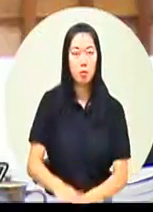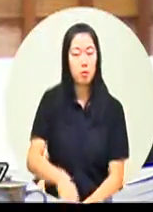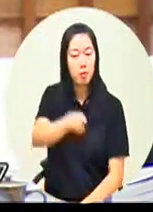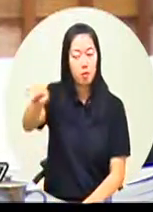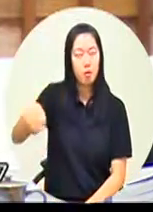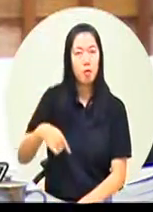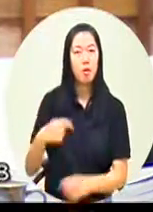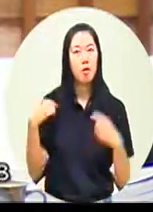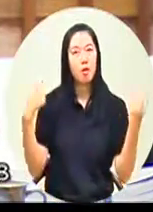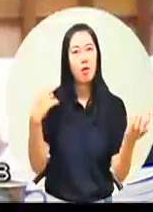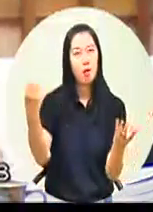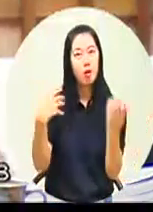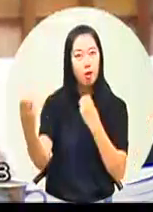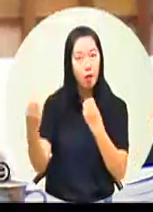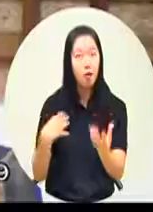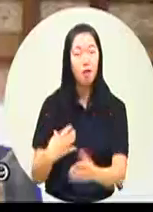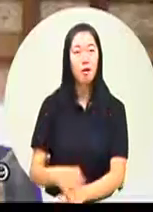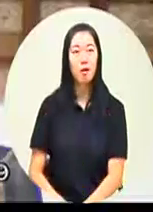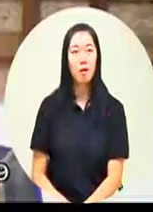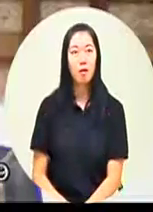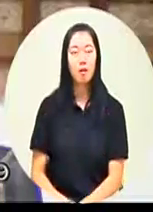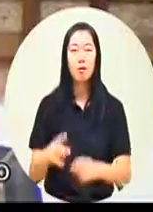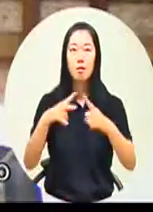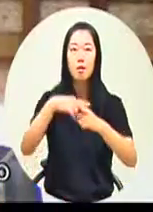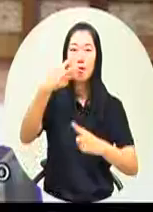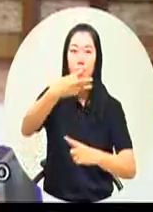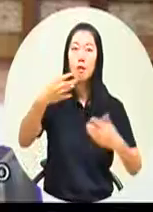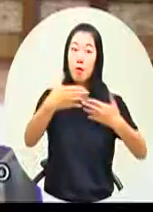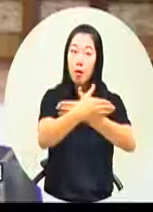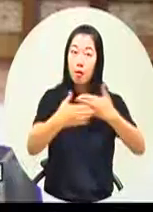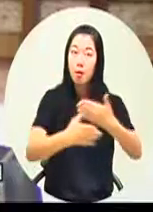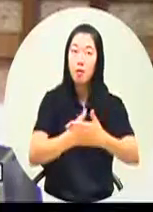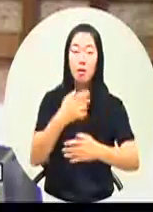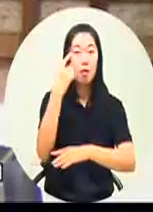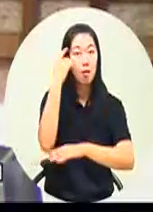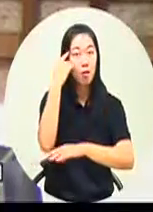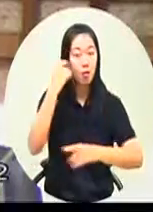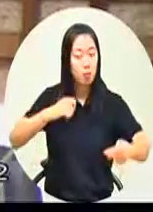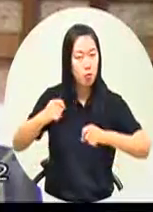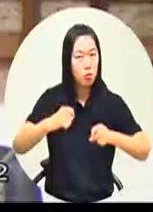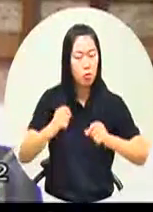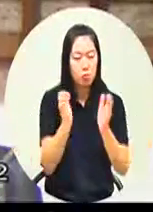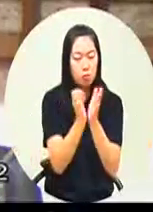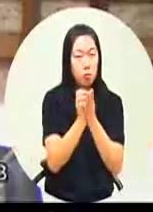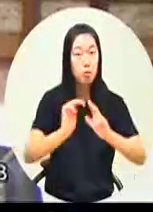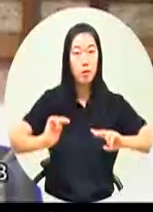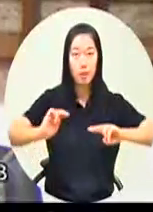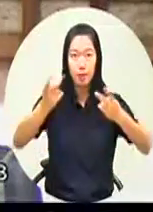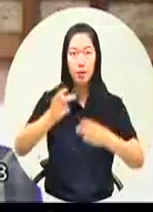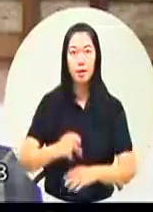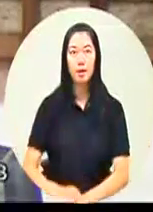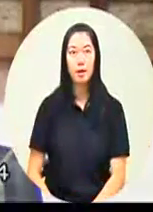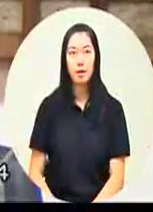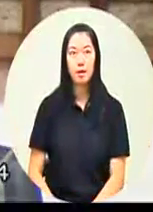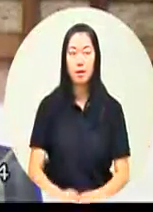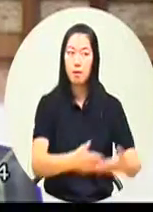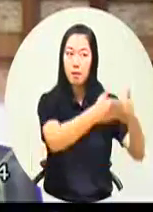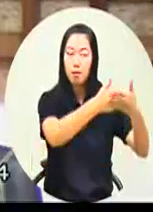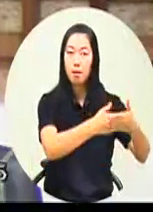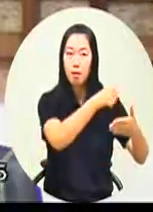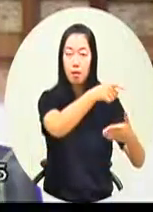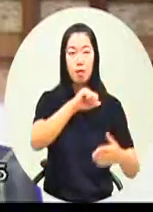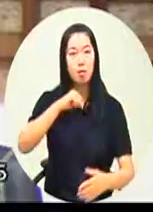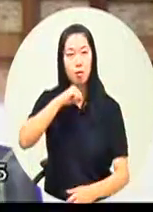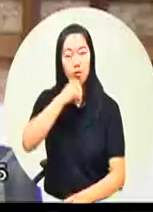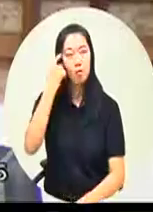映哈，好像小三通的政策哈即将要改变哈，好像对岸哈想把小三通